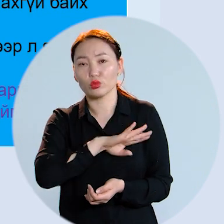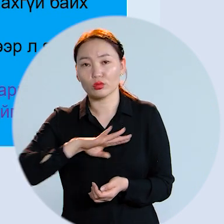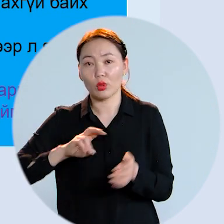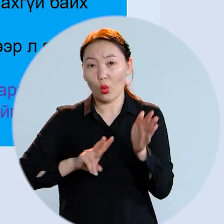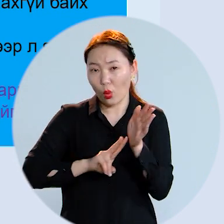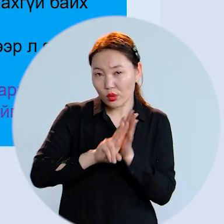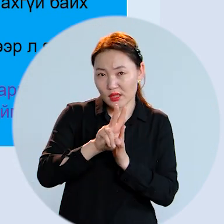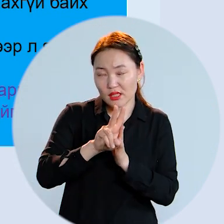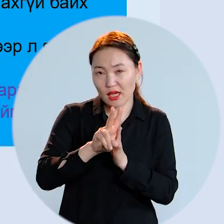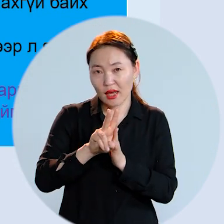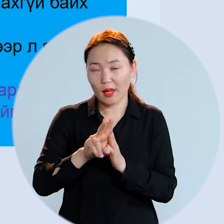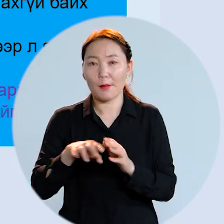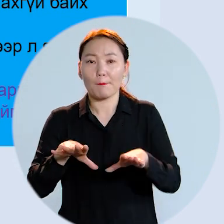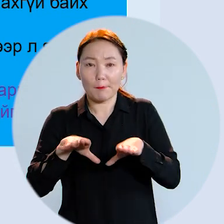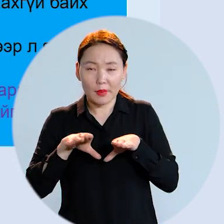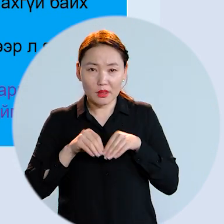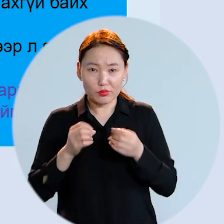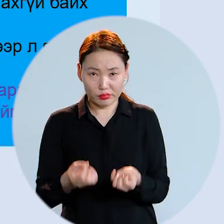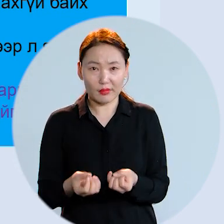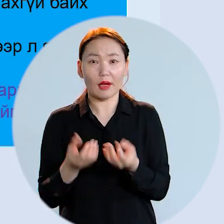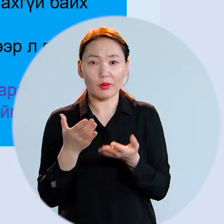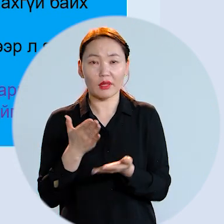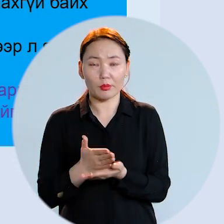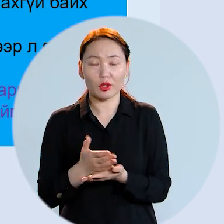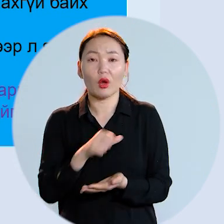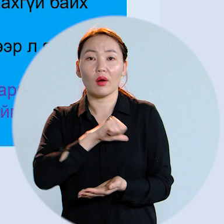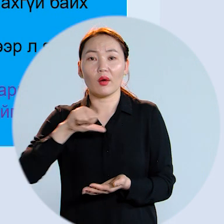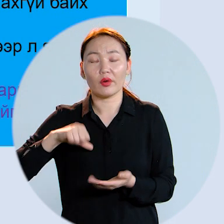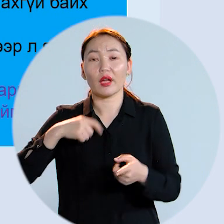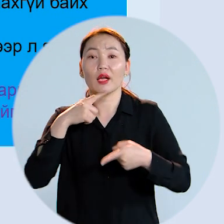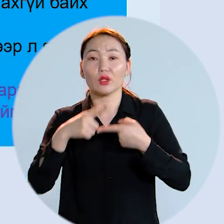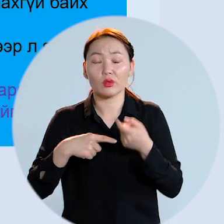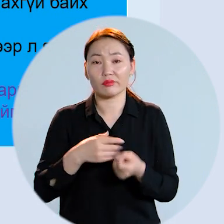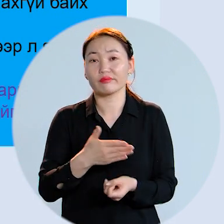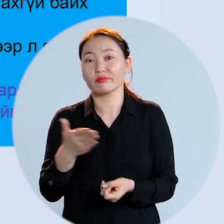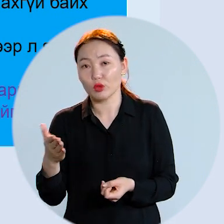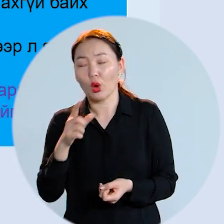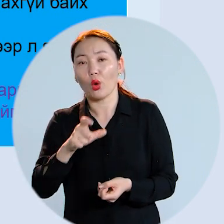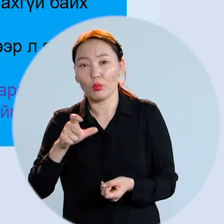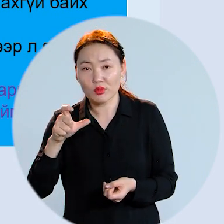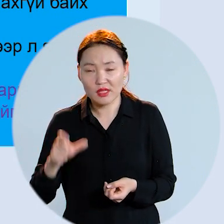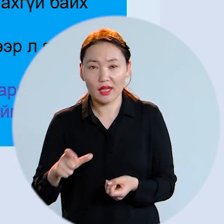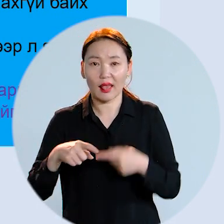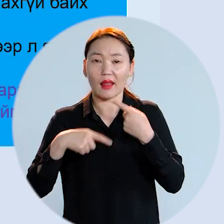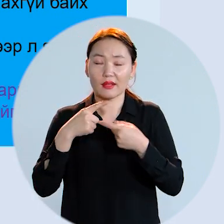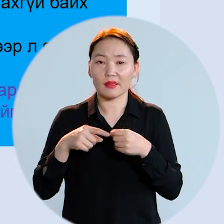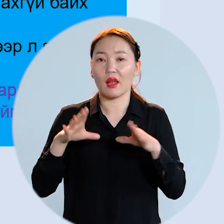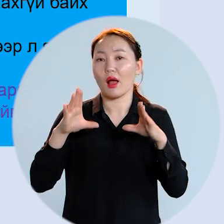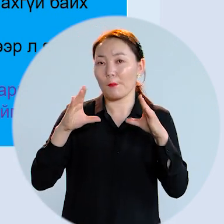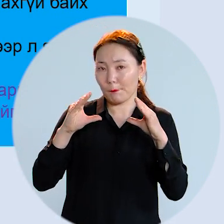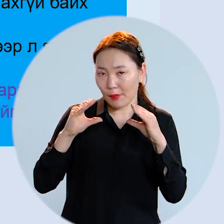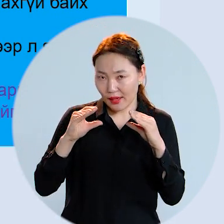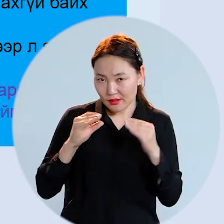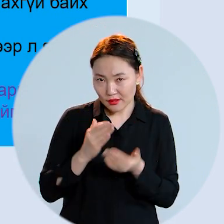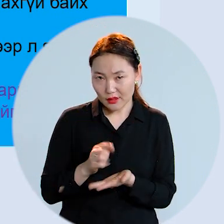байгаа хүнтэйгээ бол өөрийн тухай тэр хүмүүстэй, тэдгээр хүмүүстэй ярилцхаа бол багасгах хэрэгтэй. Аажмаар багасгах